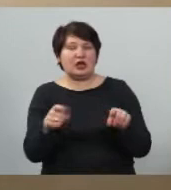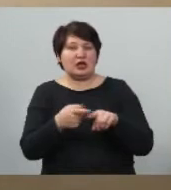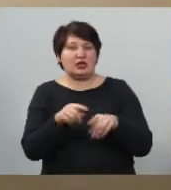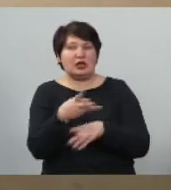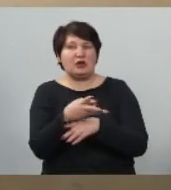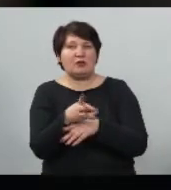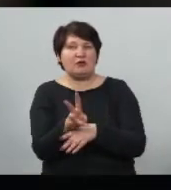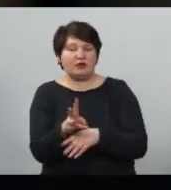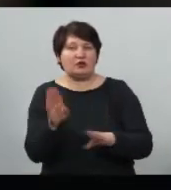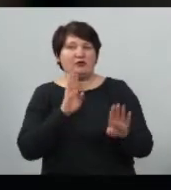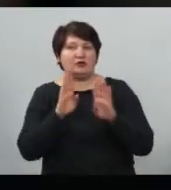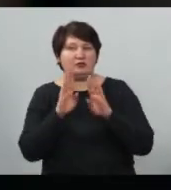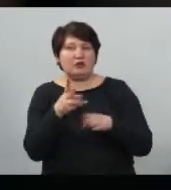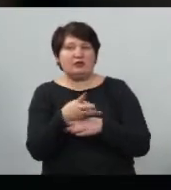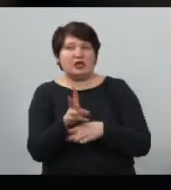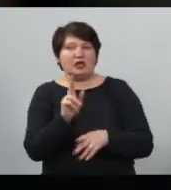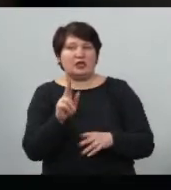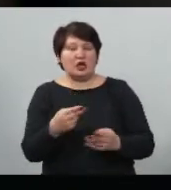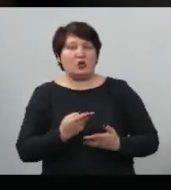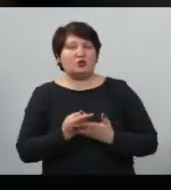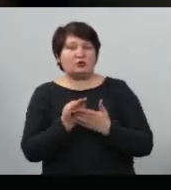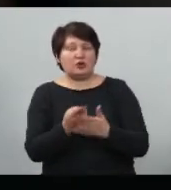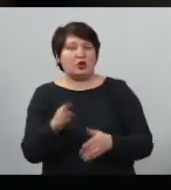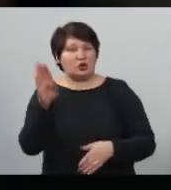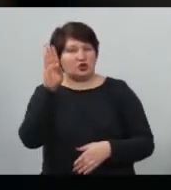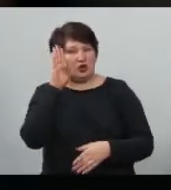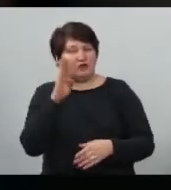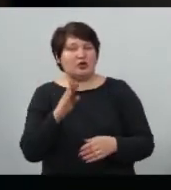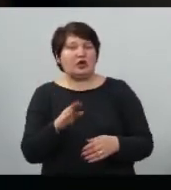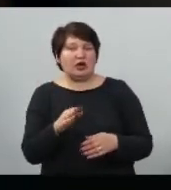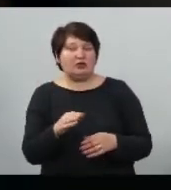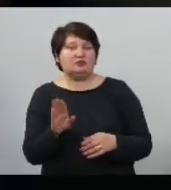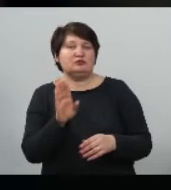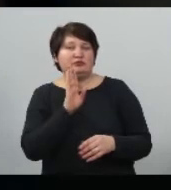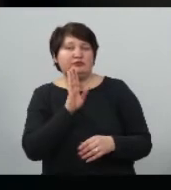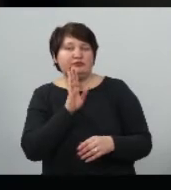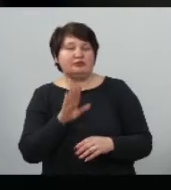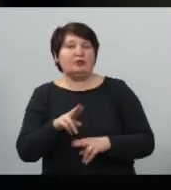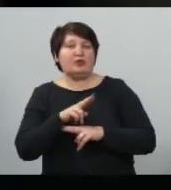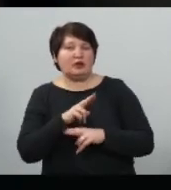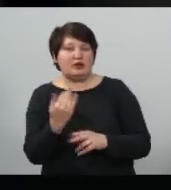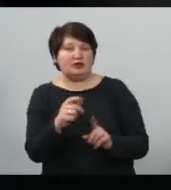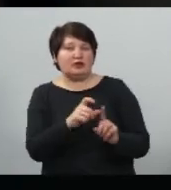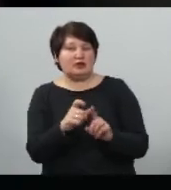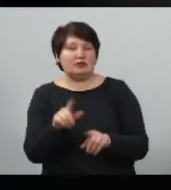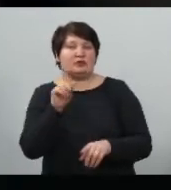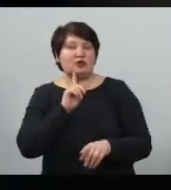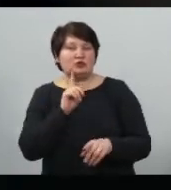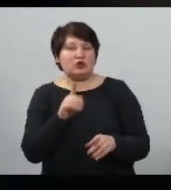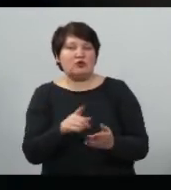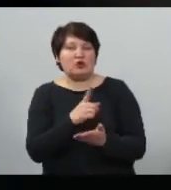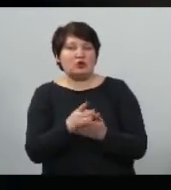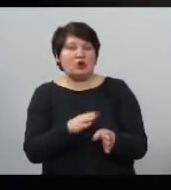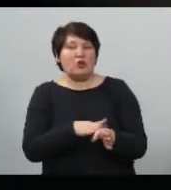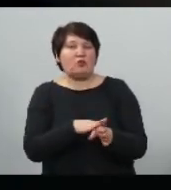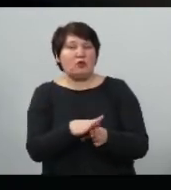користувачі соцмереж відзняли, як у шпиталі чоловіка інфікованої жінки. Він, зі слів тимчасово виконуючого обов'язки голови